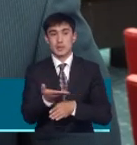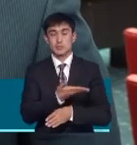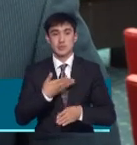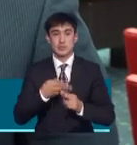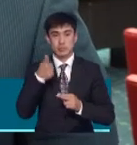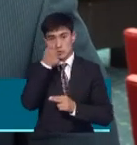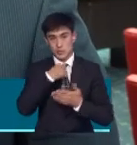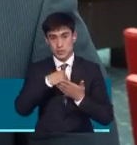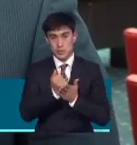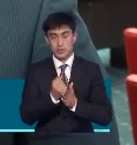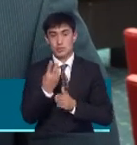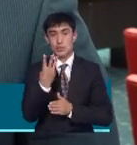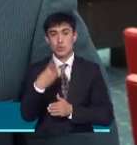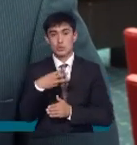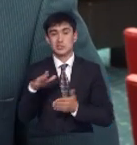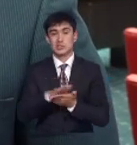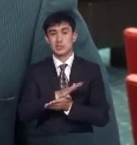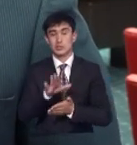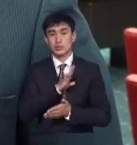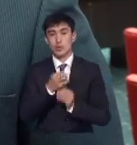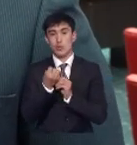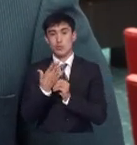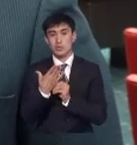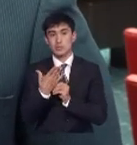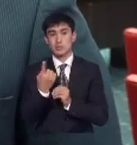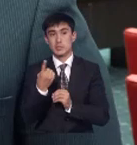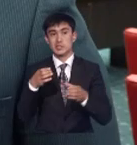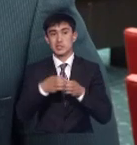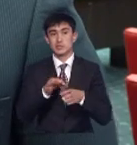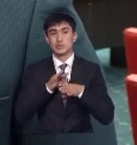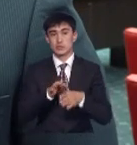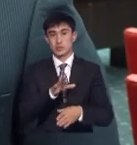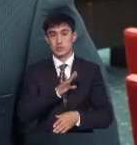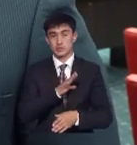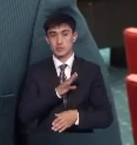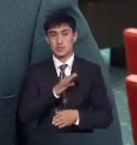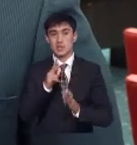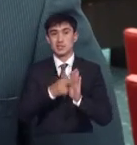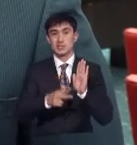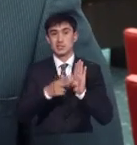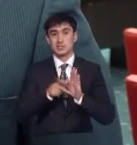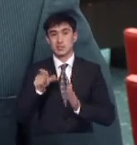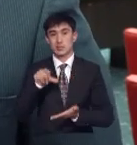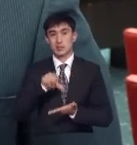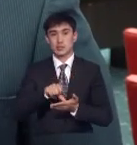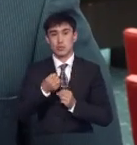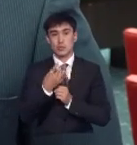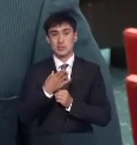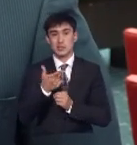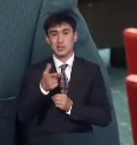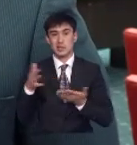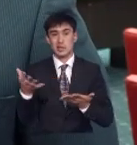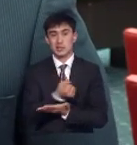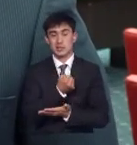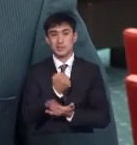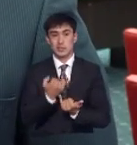биылғы жылға бекітілген 30 грант болған, оның 15-ін бірінші этабында өткізген болатынбыз. 88 адам қатысып, 15-і грант иегерлері